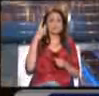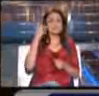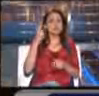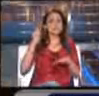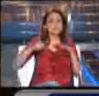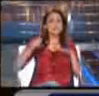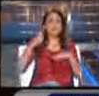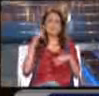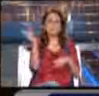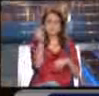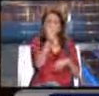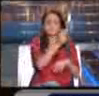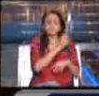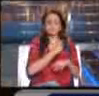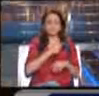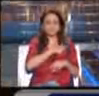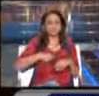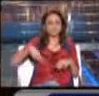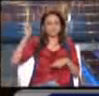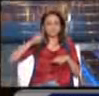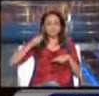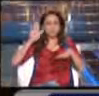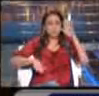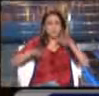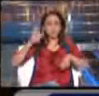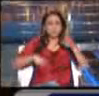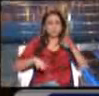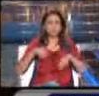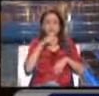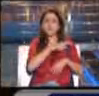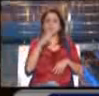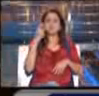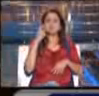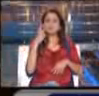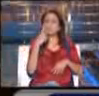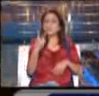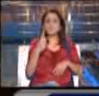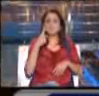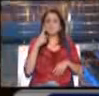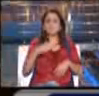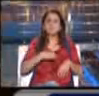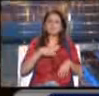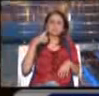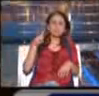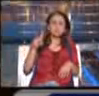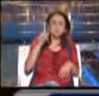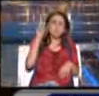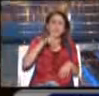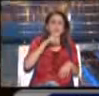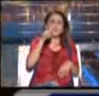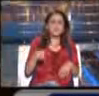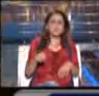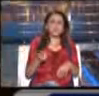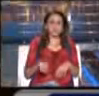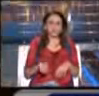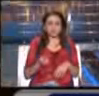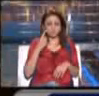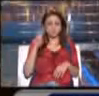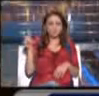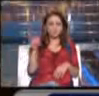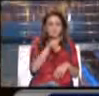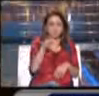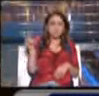عمرو ان القضاء والعدل في القضاء، ان لو في شك ولو 1% او 2% ممكن مصطفى حسني يقدر يتكلم